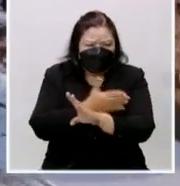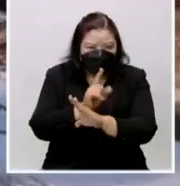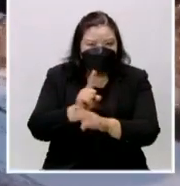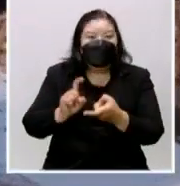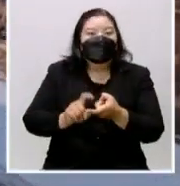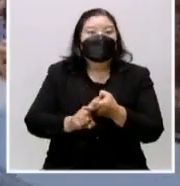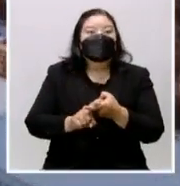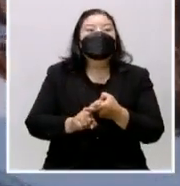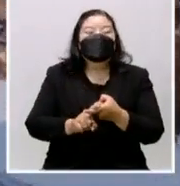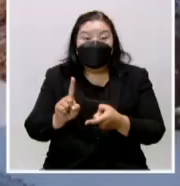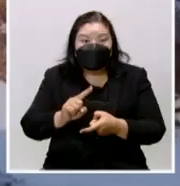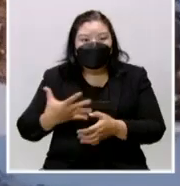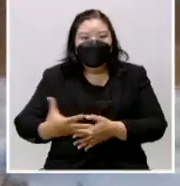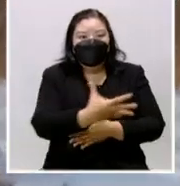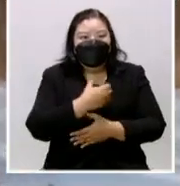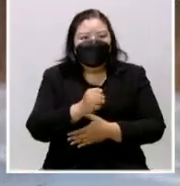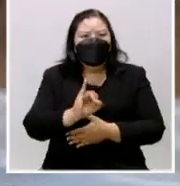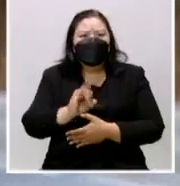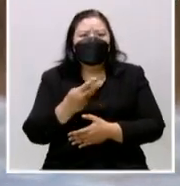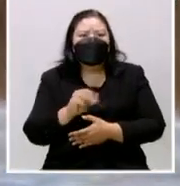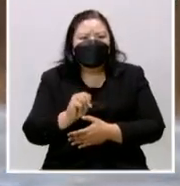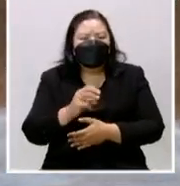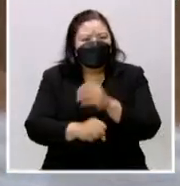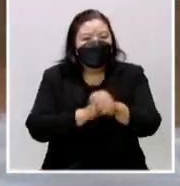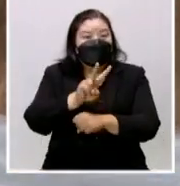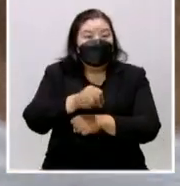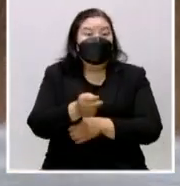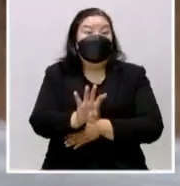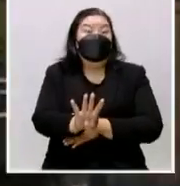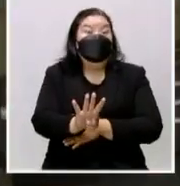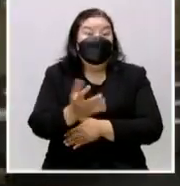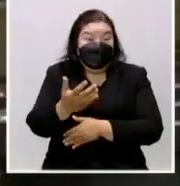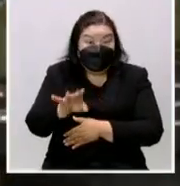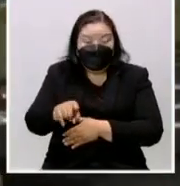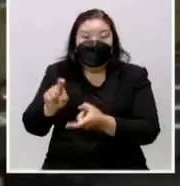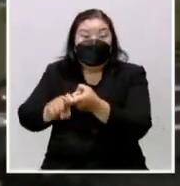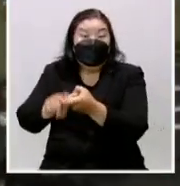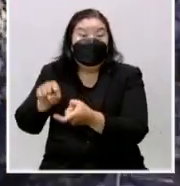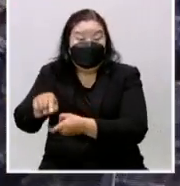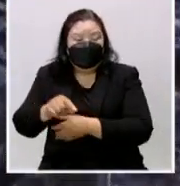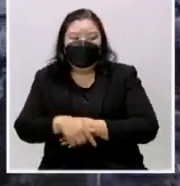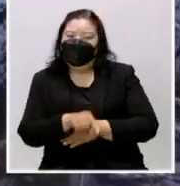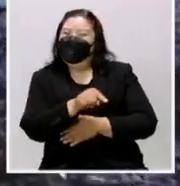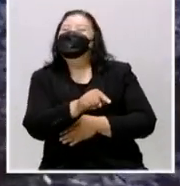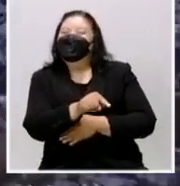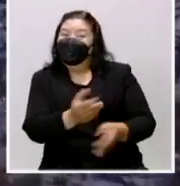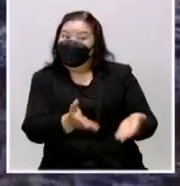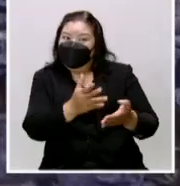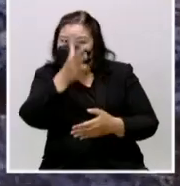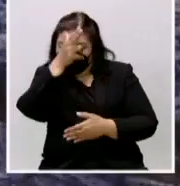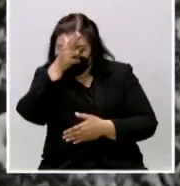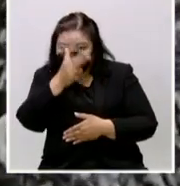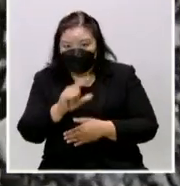การปกครองของยูเครนเป็นของตัวเองในปี2014ค่ะและรัสเซียก็ถูกกล่าวหาว่าสนับสนุนกลุ่มกบฏแบ่งแยกดินแดน